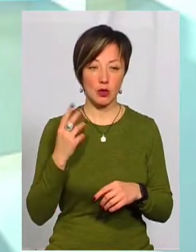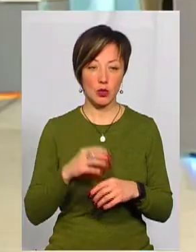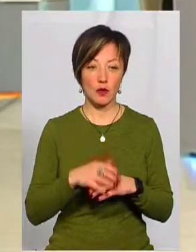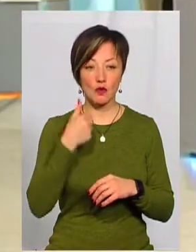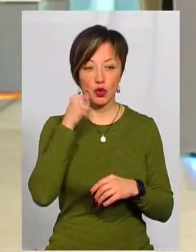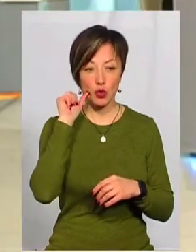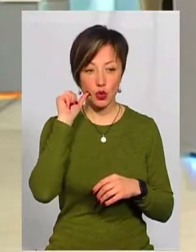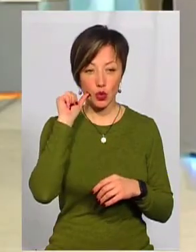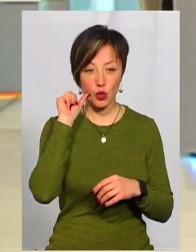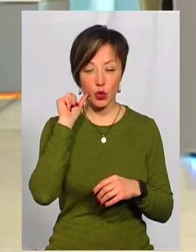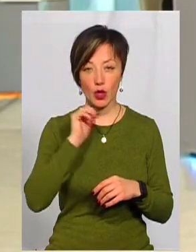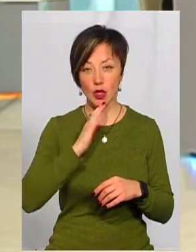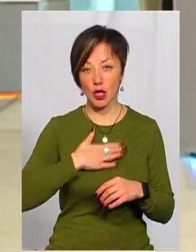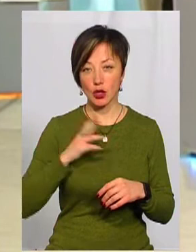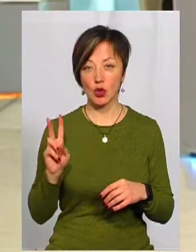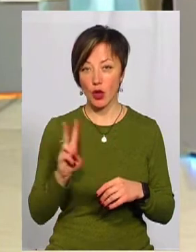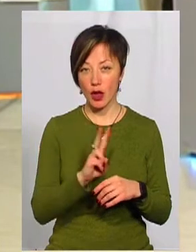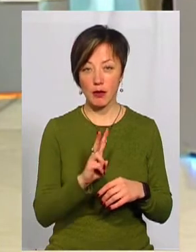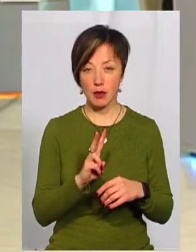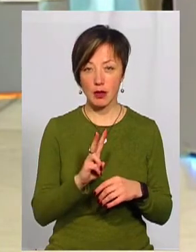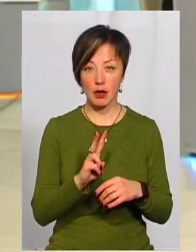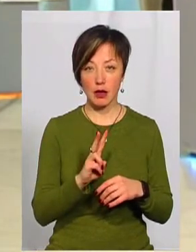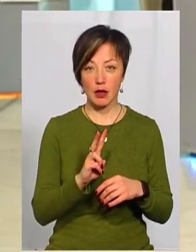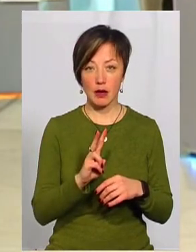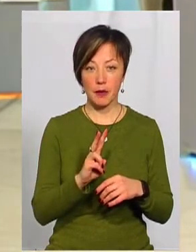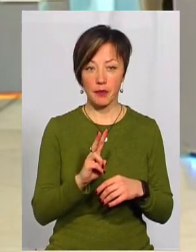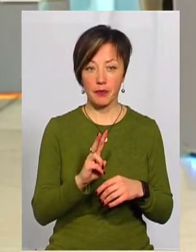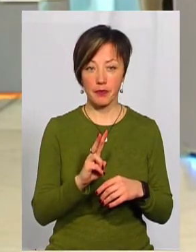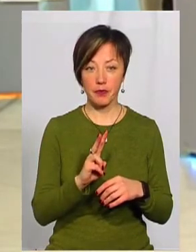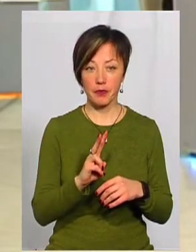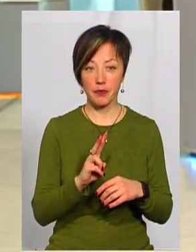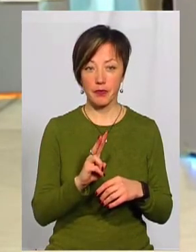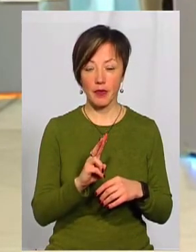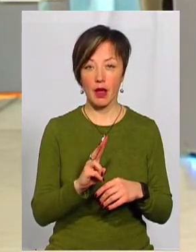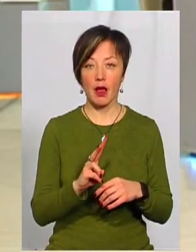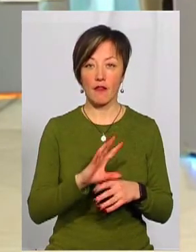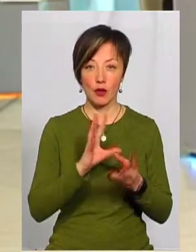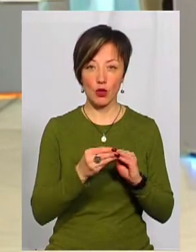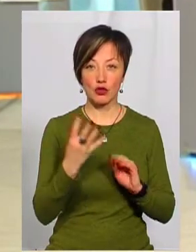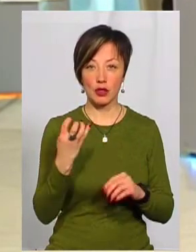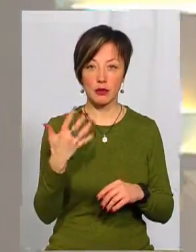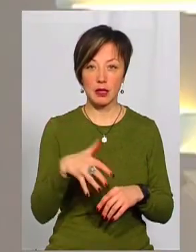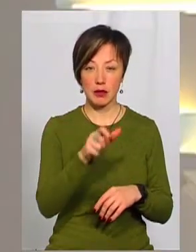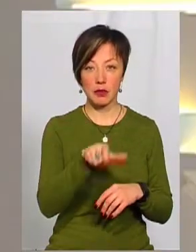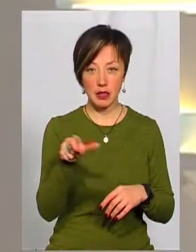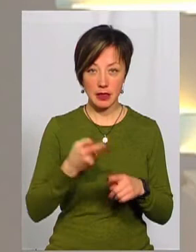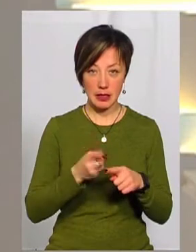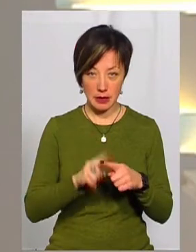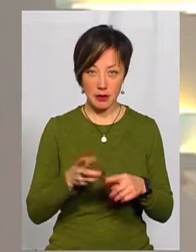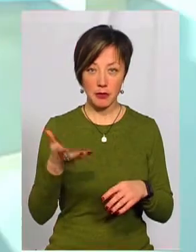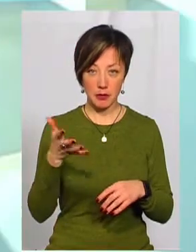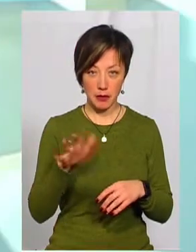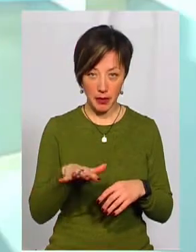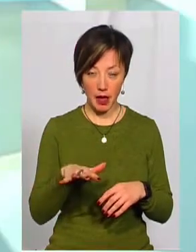Значить, учора наші тролейбуси перевезли 450 пасажирів. На це йдеться про ці 5